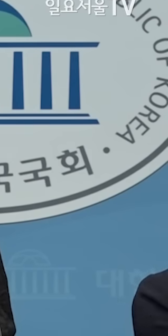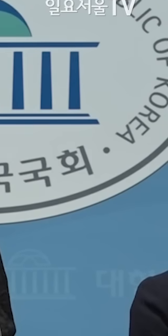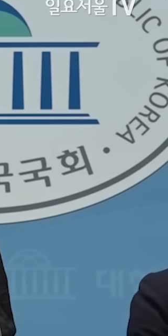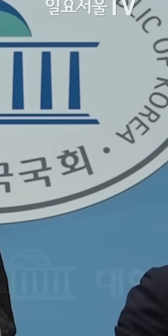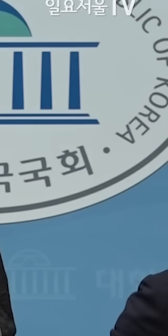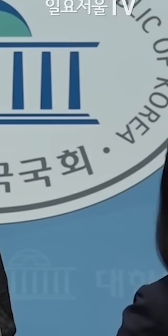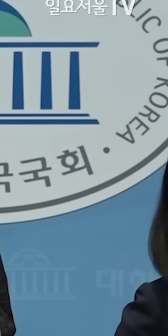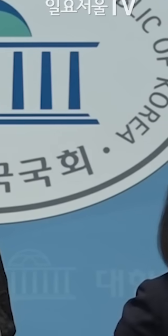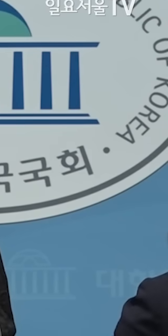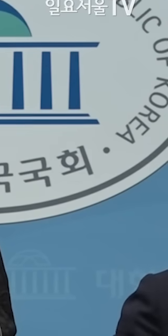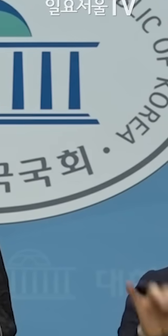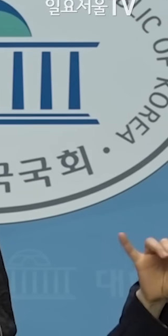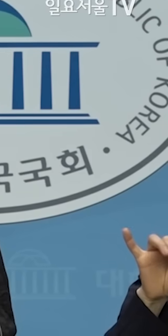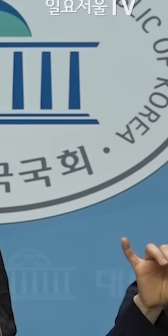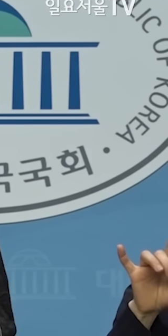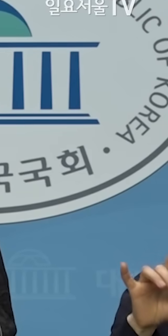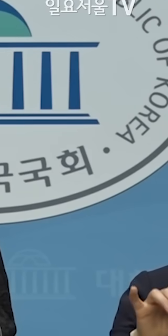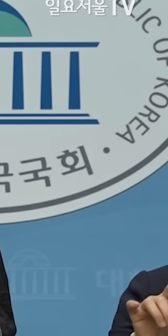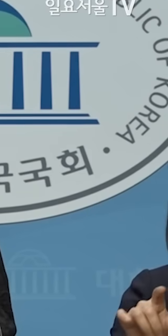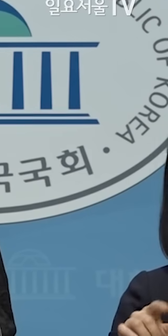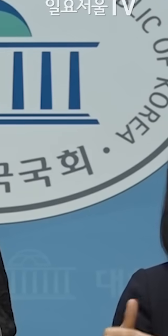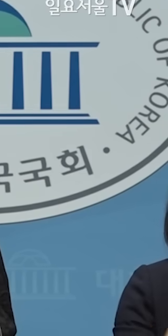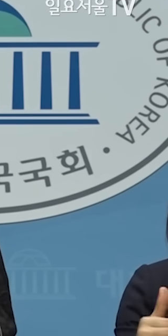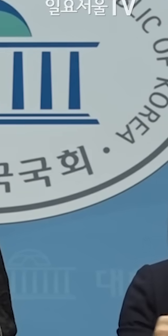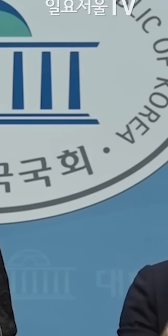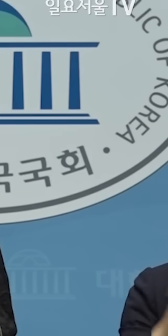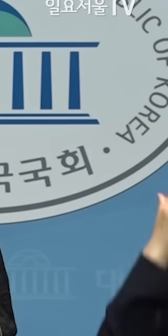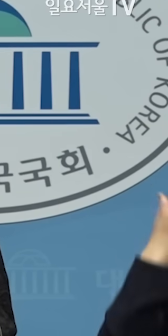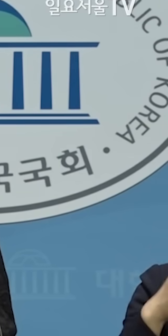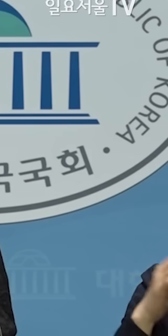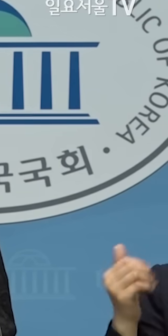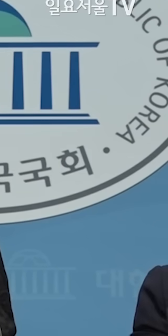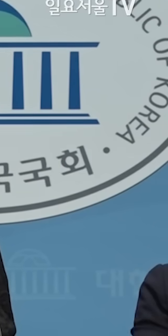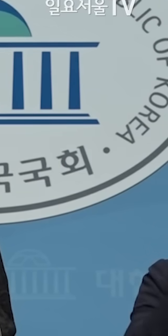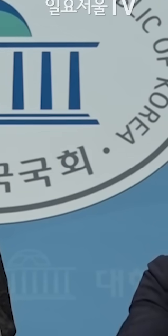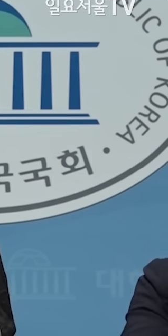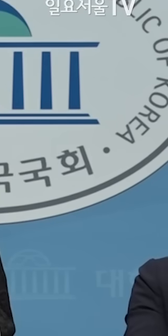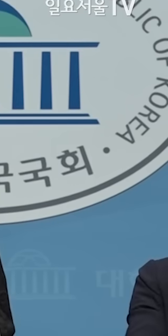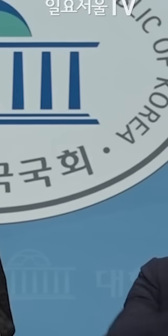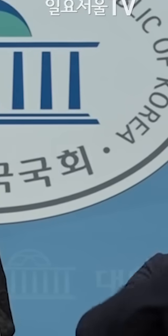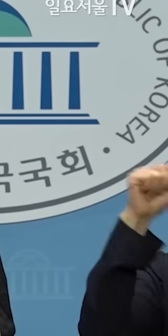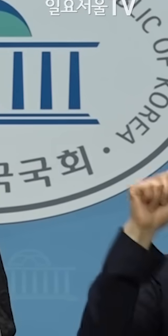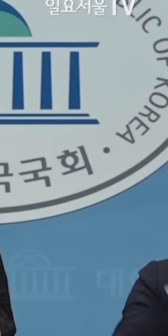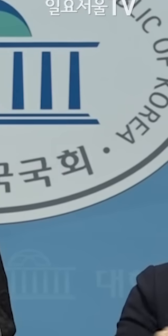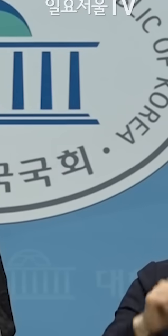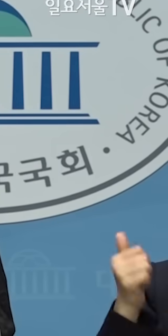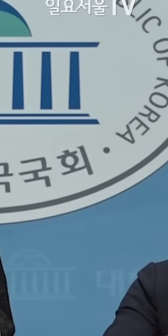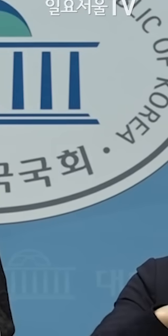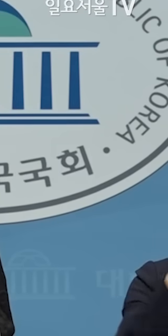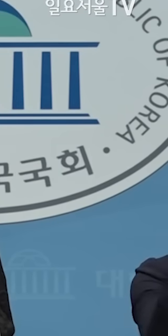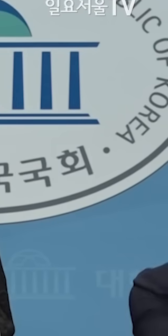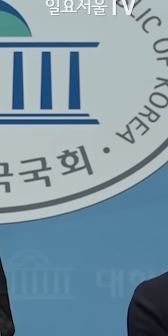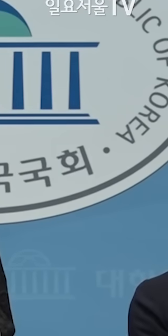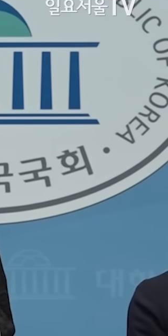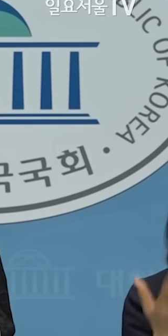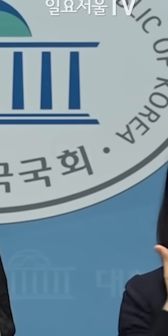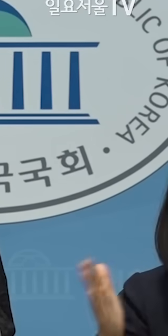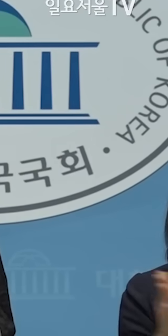양심으로 합니다 이들로 해 대한민국 국회가 더 썩게 놔 수는 없습니다